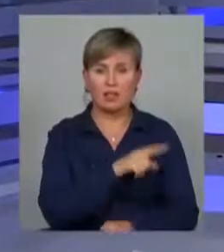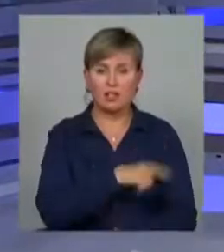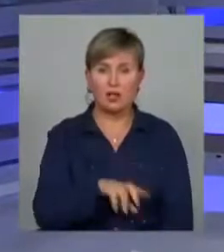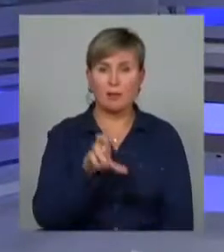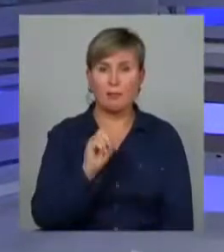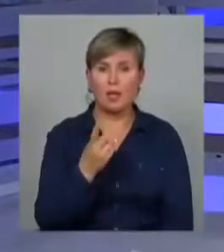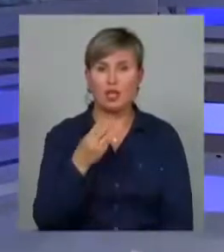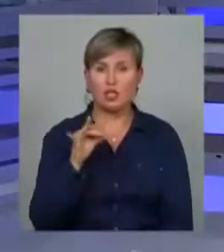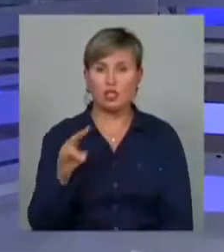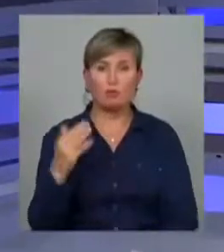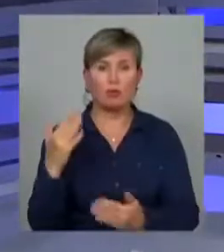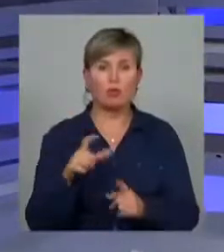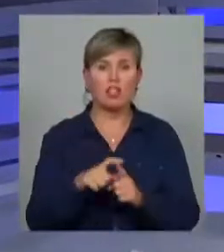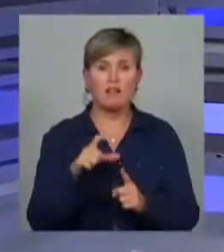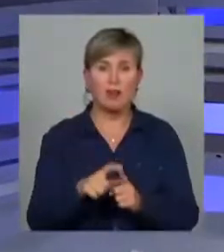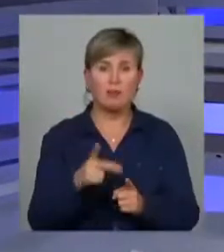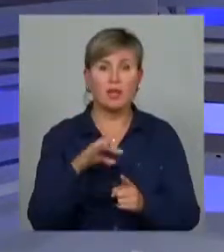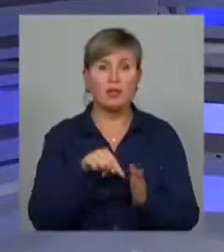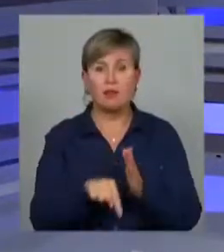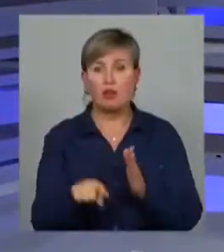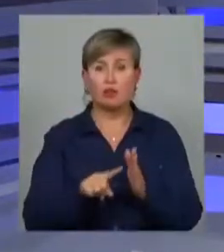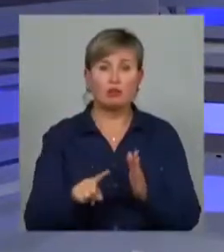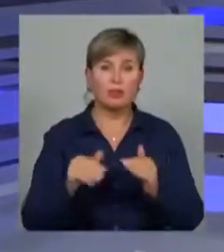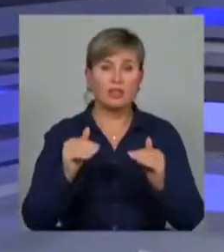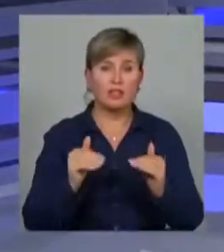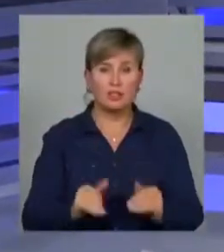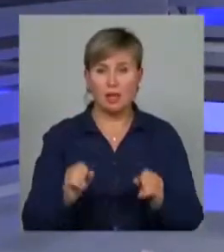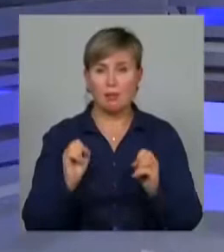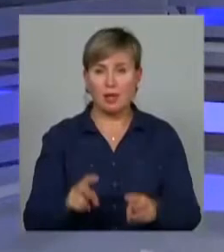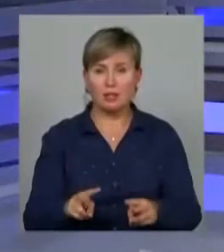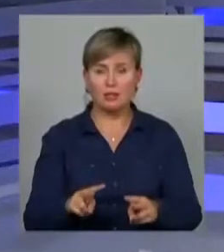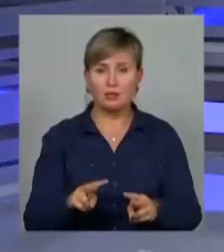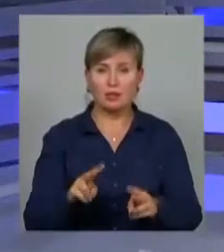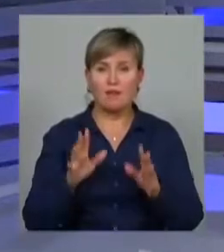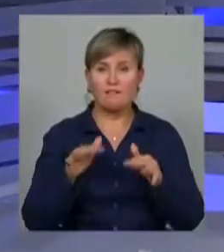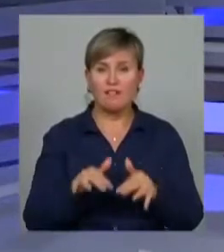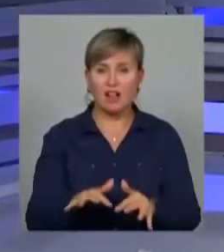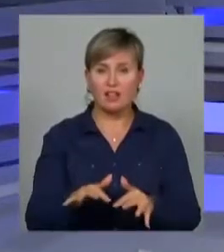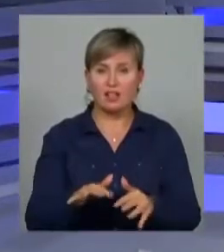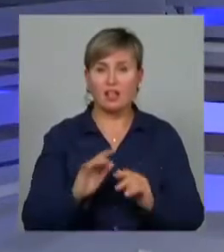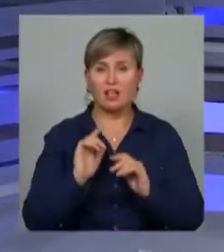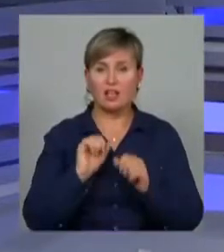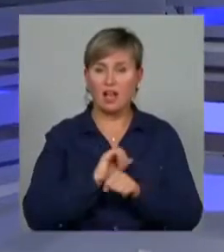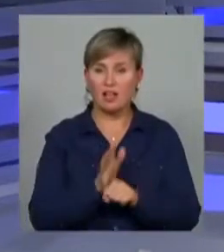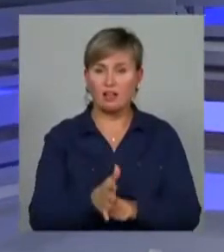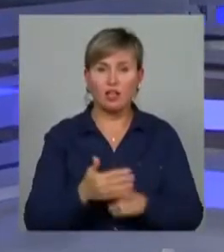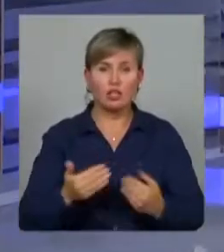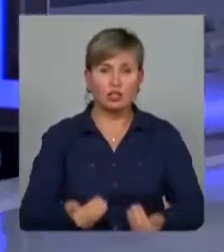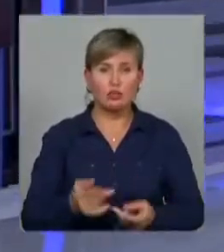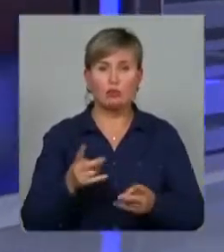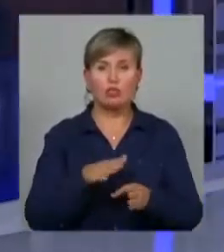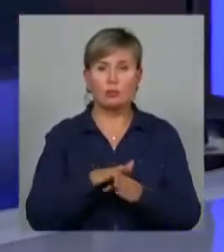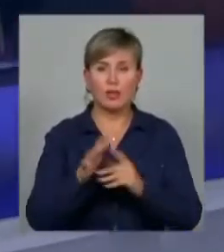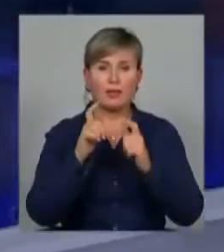Жандарбек Бекшин. По его словам, для того, чтобы снизить угрозы очередной волны коронавируса, жителям необходимо соблюдать